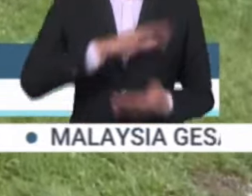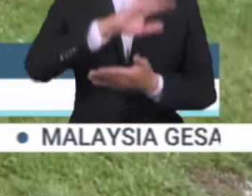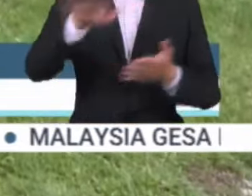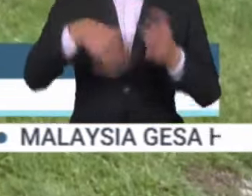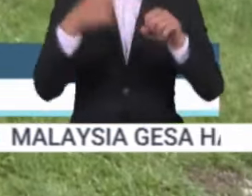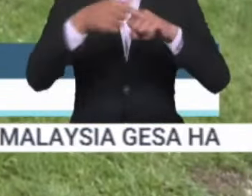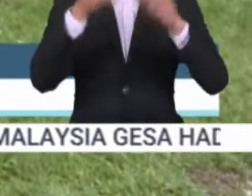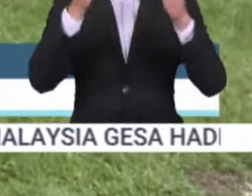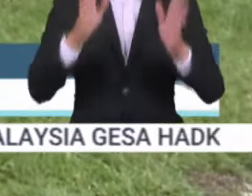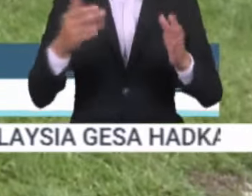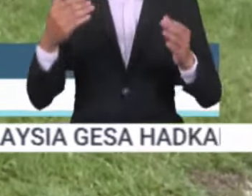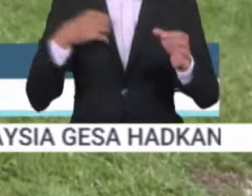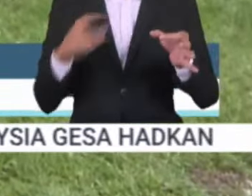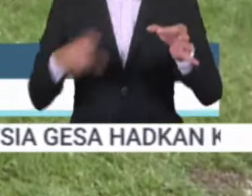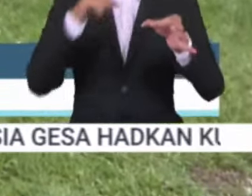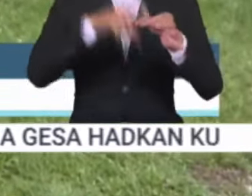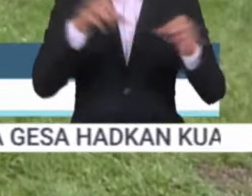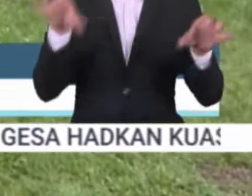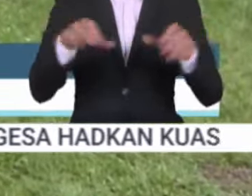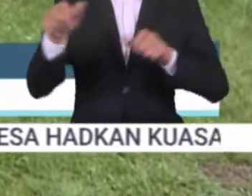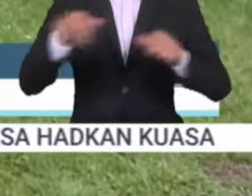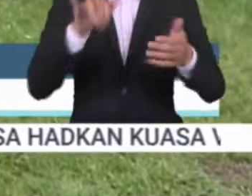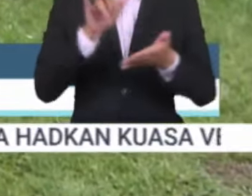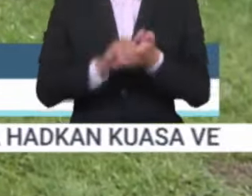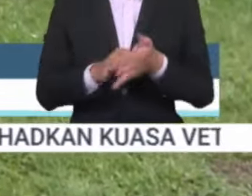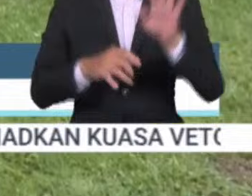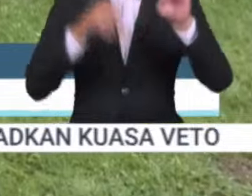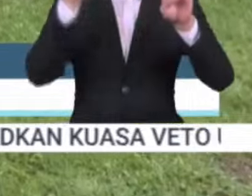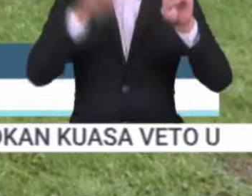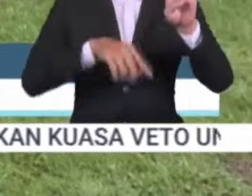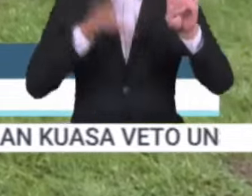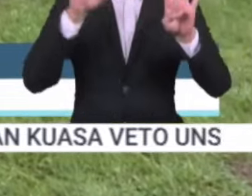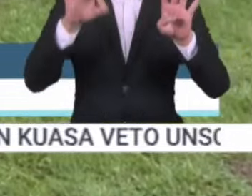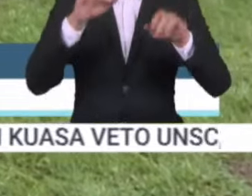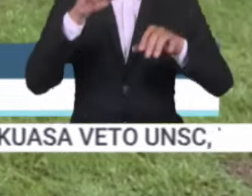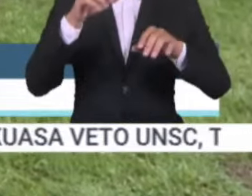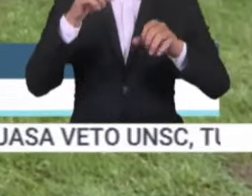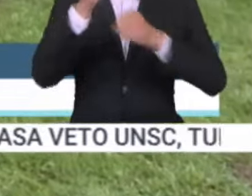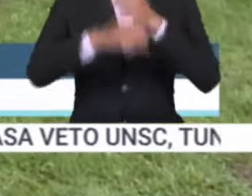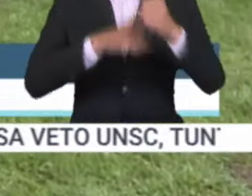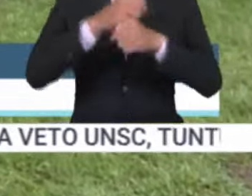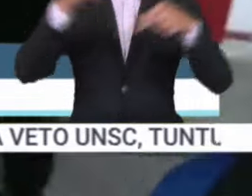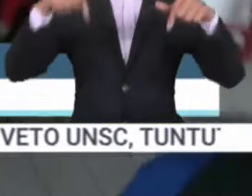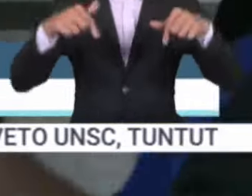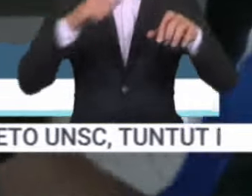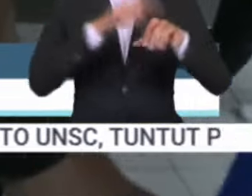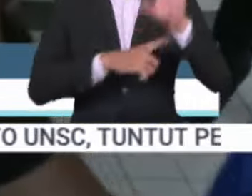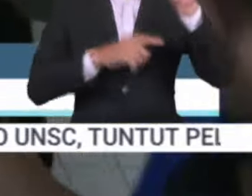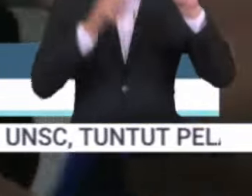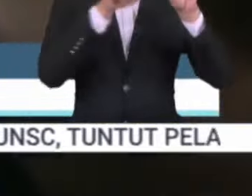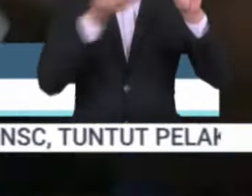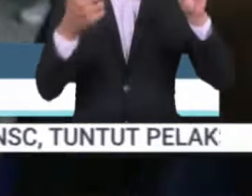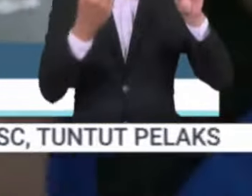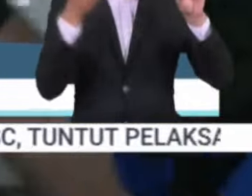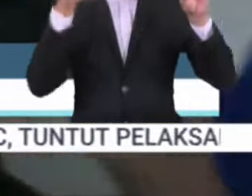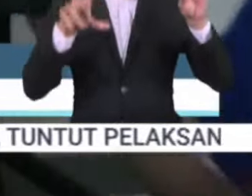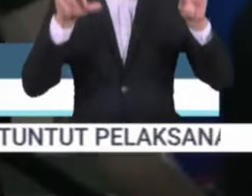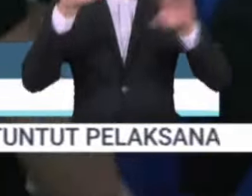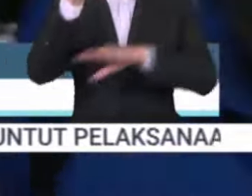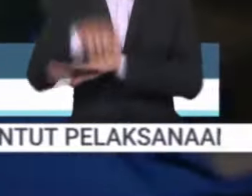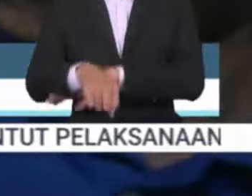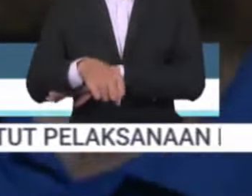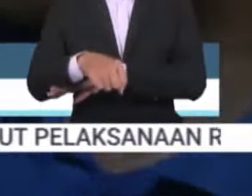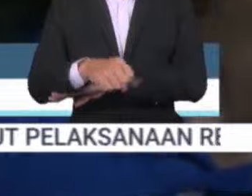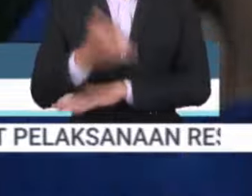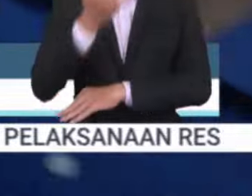Kesemua tertuduh didakwa bersubahat melakukan kesalahan itu pada 4 September 2024 antara 8 hingga 11.30